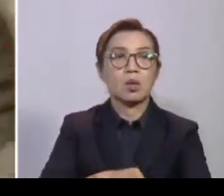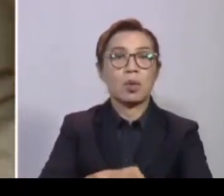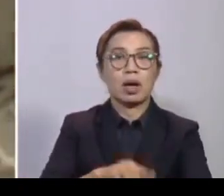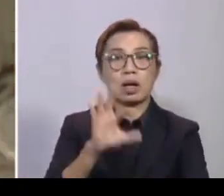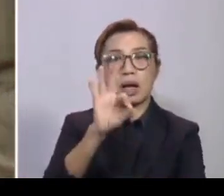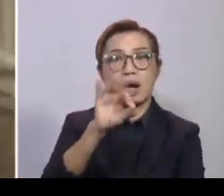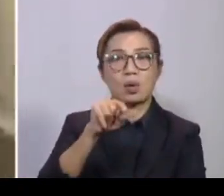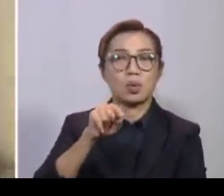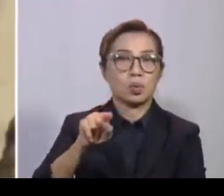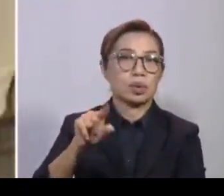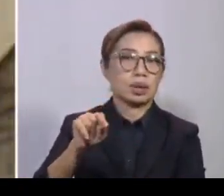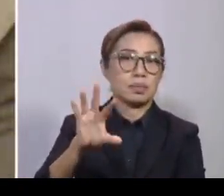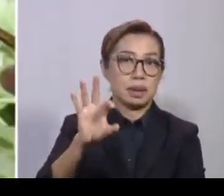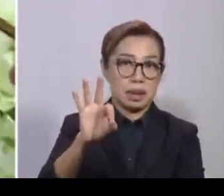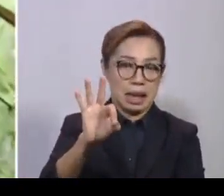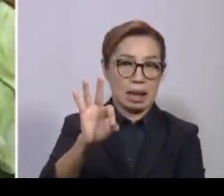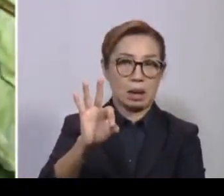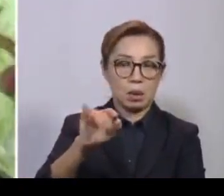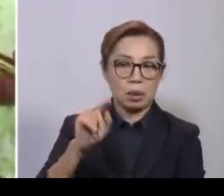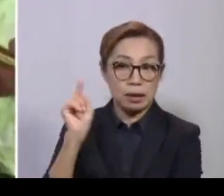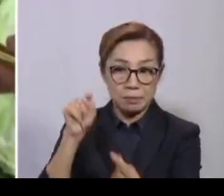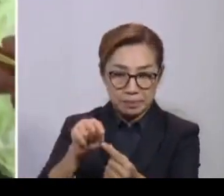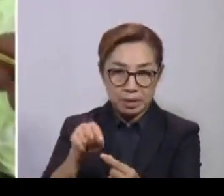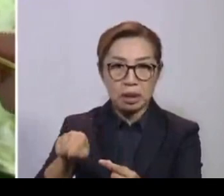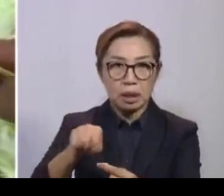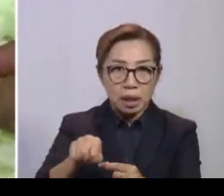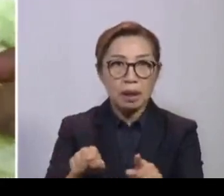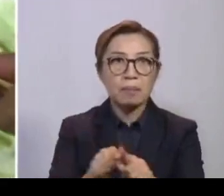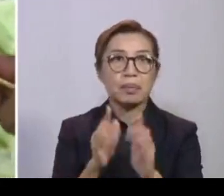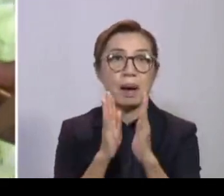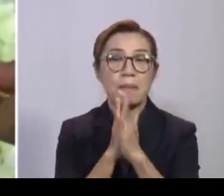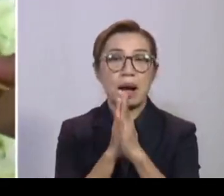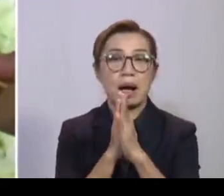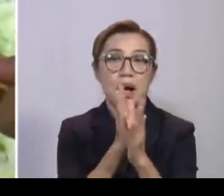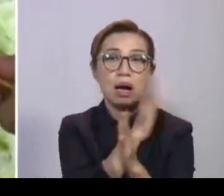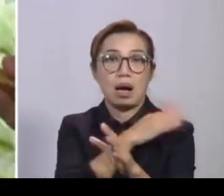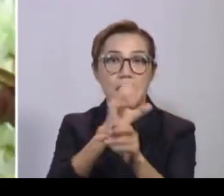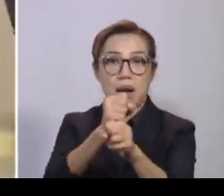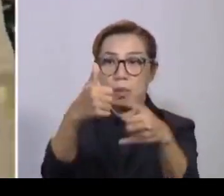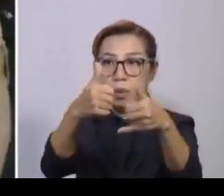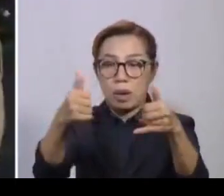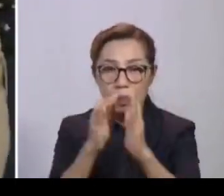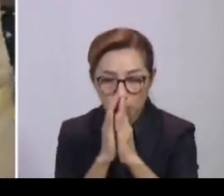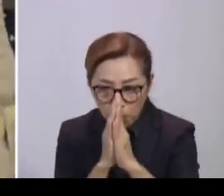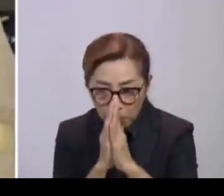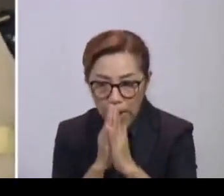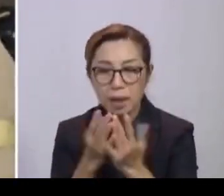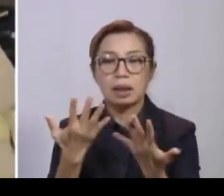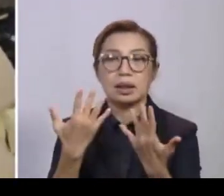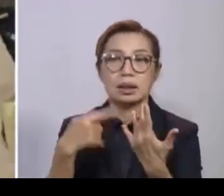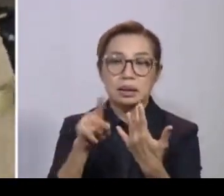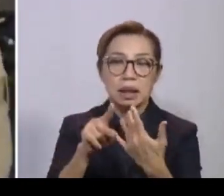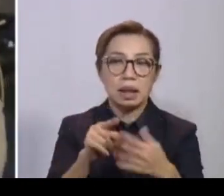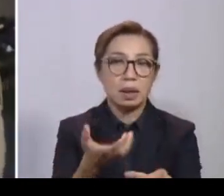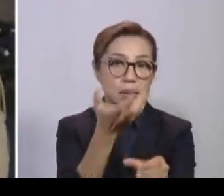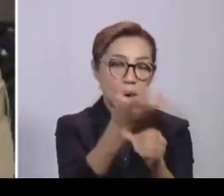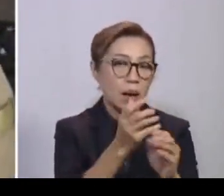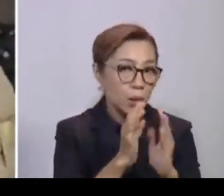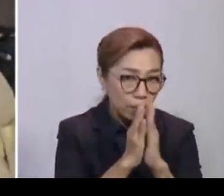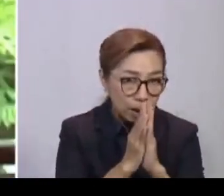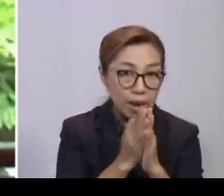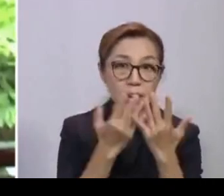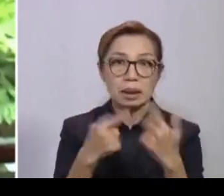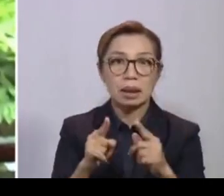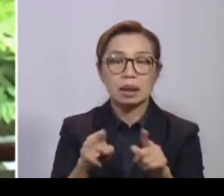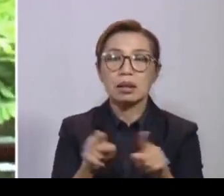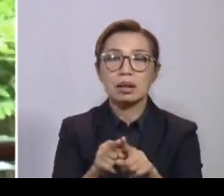เวลา 9:29นรวมพิธีศักดิ์กาละพระพุทธรูปประจำกระทรวงมีการสักการะศาลพระภูมิและ